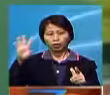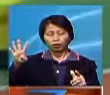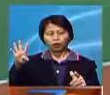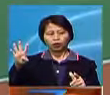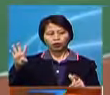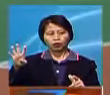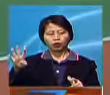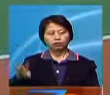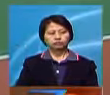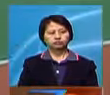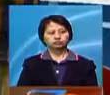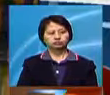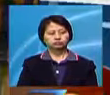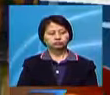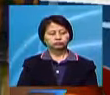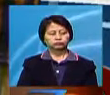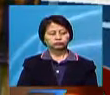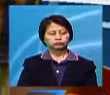Perak.